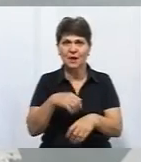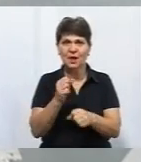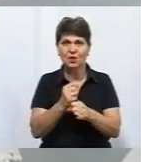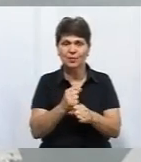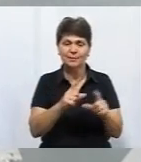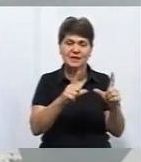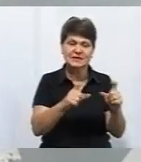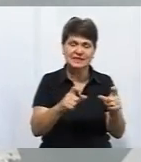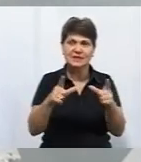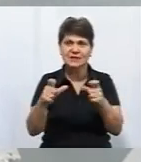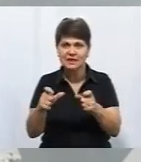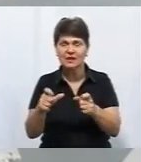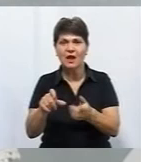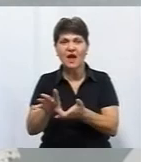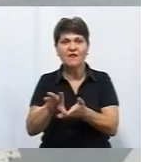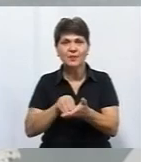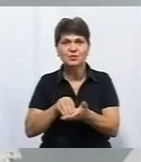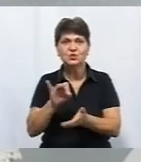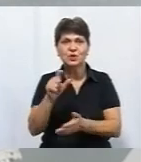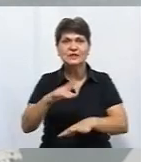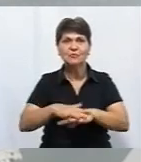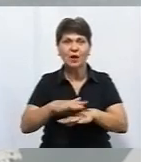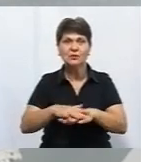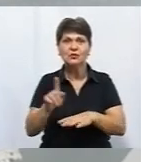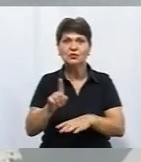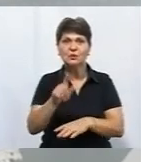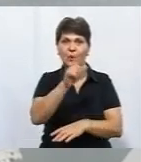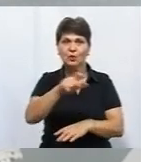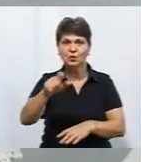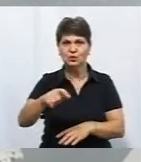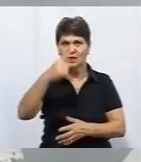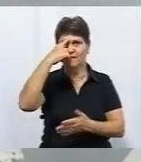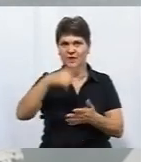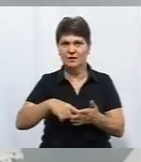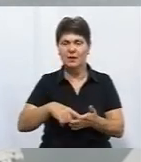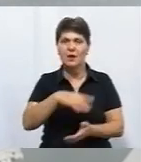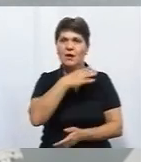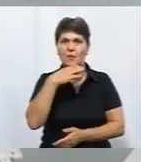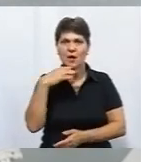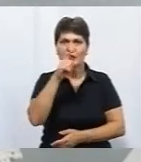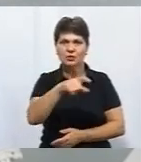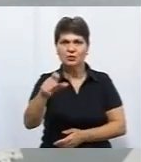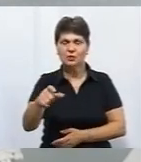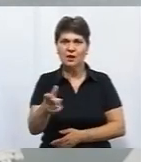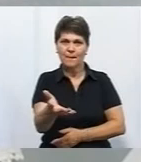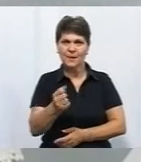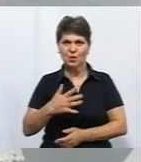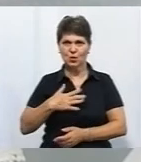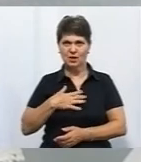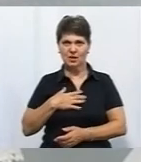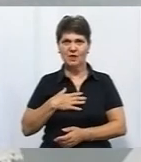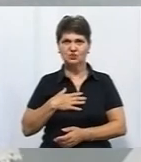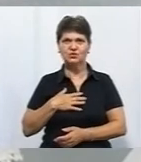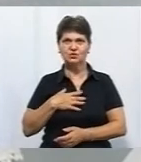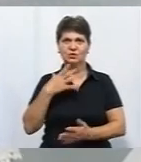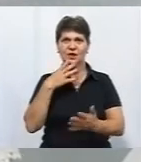робимо виписку з банку, щоб люди нам вірили. Дуже багато людей просто беруть нашу сторінку там і пишуть